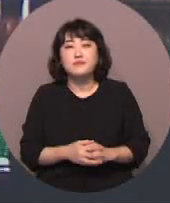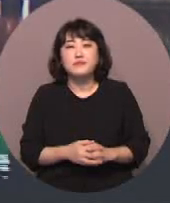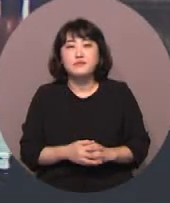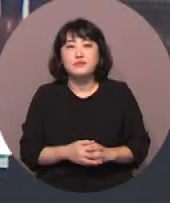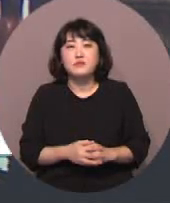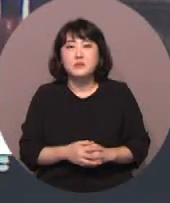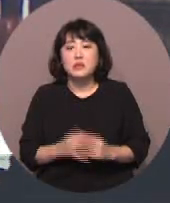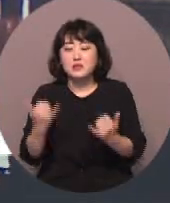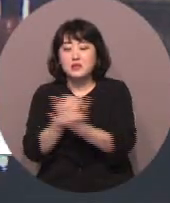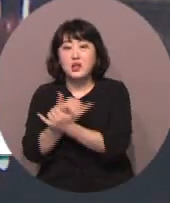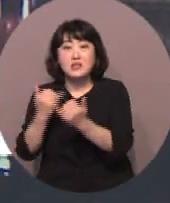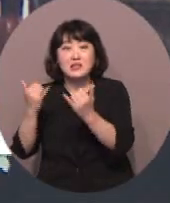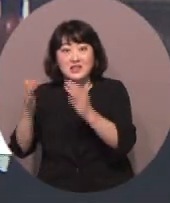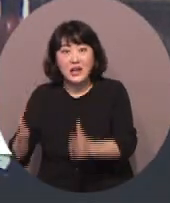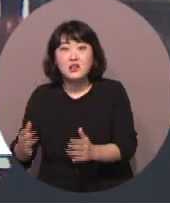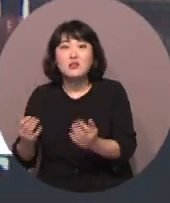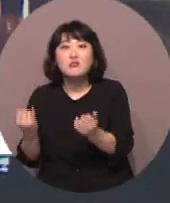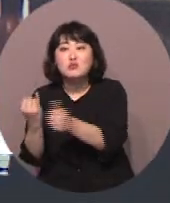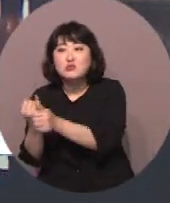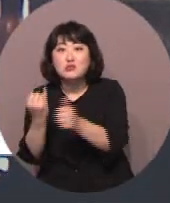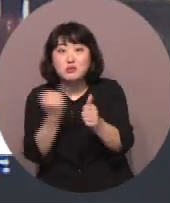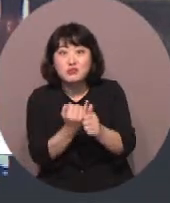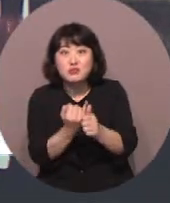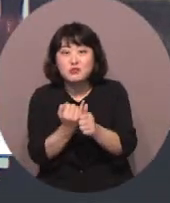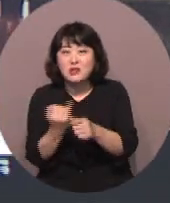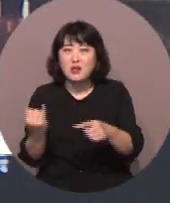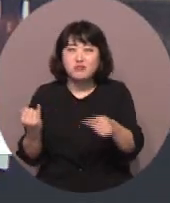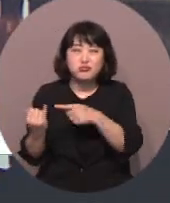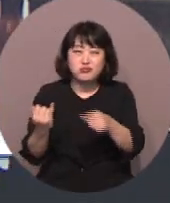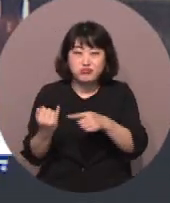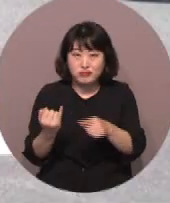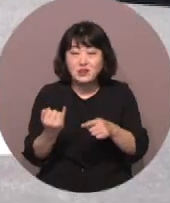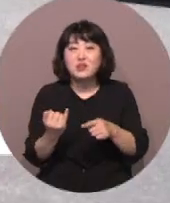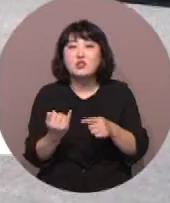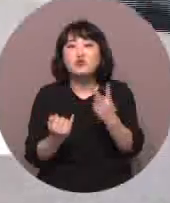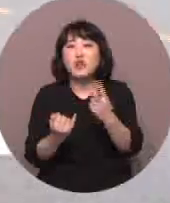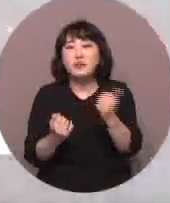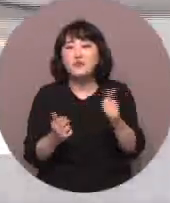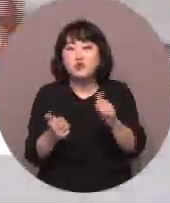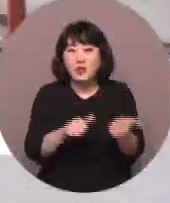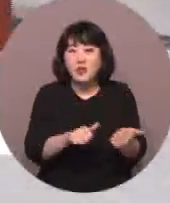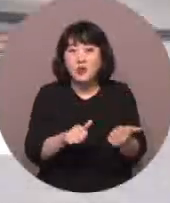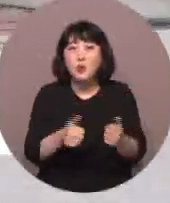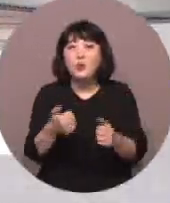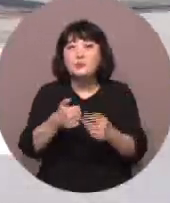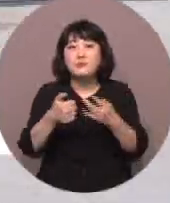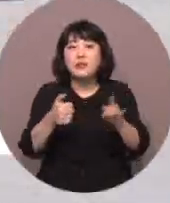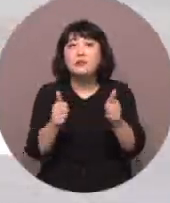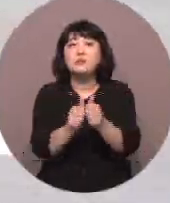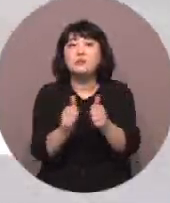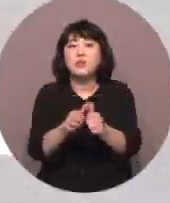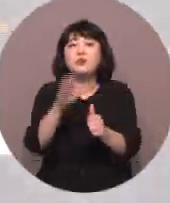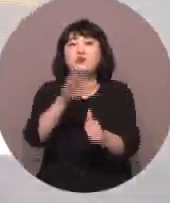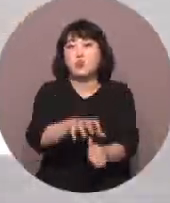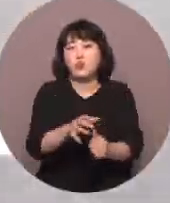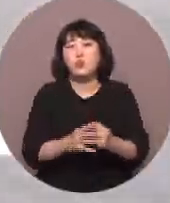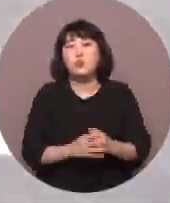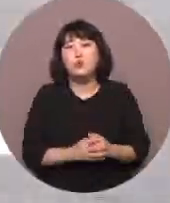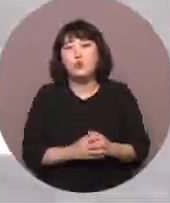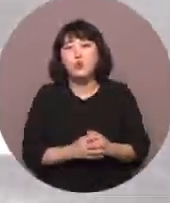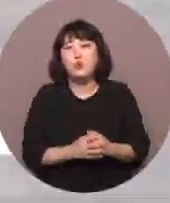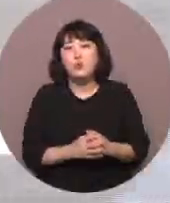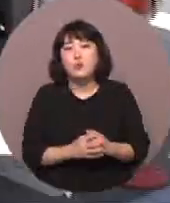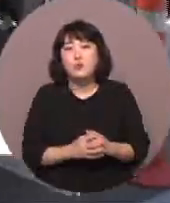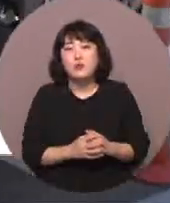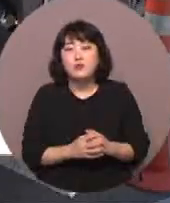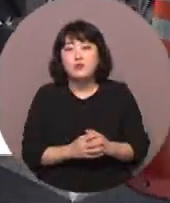사촌지간 이 부부 두 쌍 에게 흉기를 휘둘러 2명을 숨지게 한 50대 남성이 구속됐습니다 대 저지와